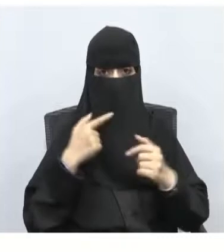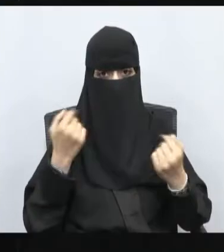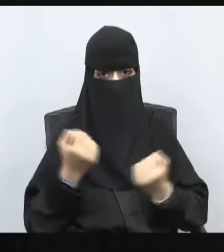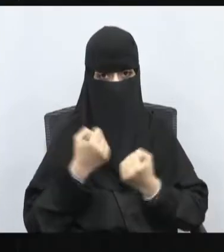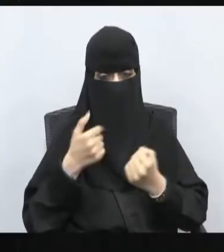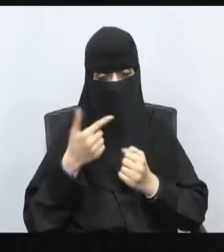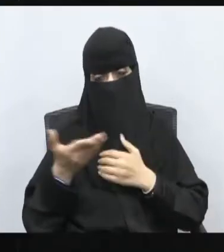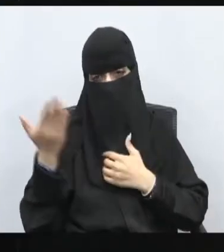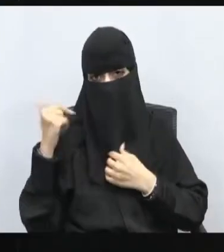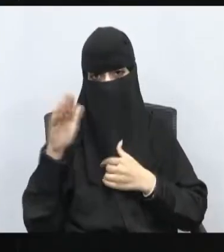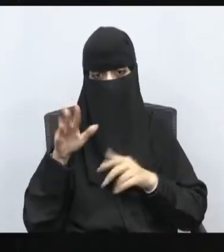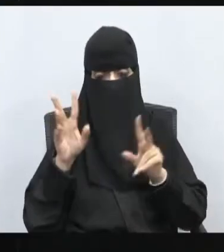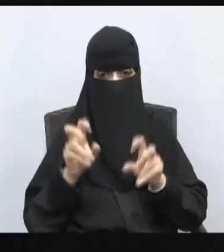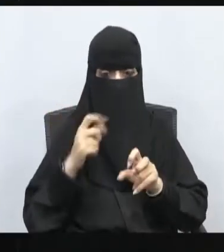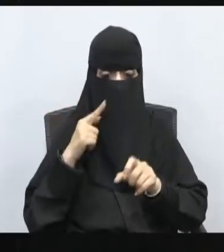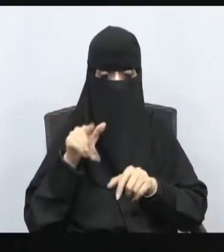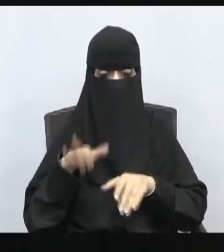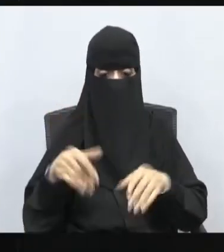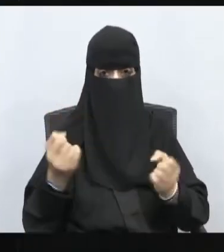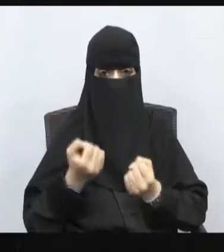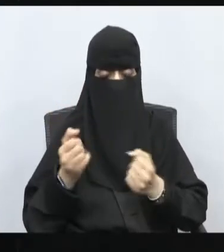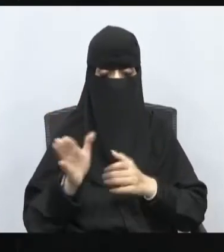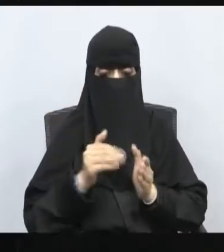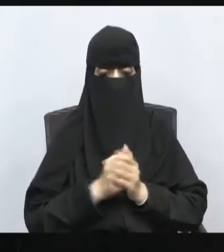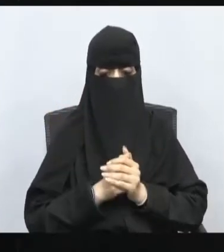ولكن في الحصة الماضية توقفنا عند هذا النشاط.